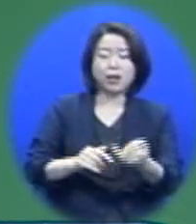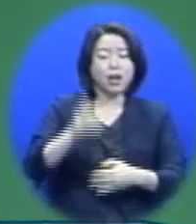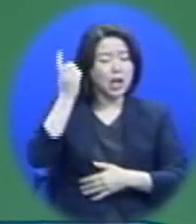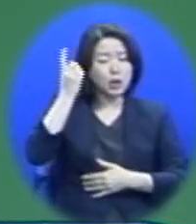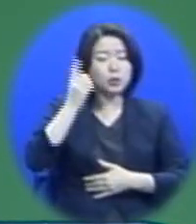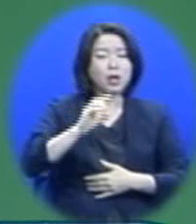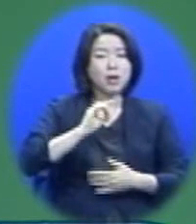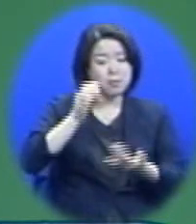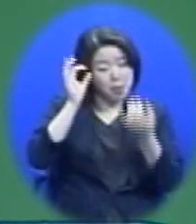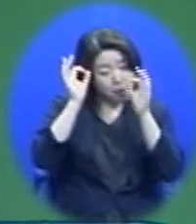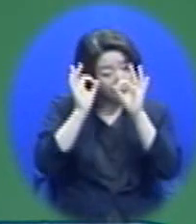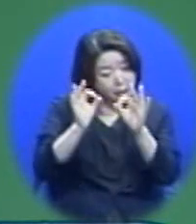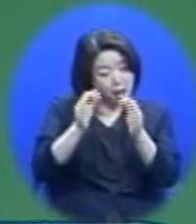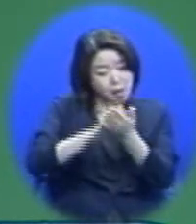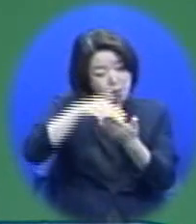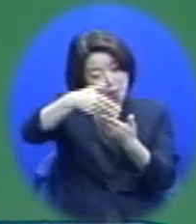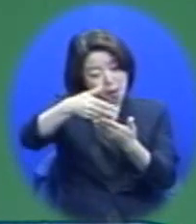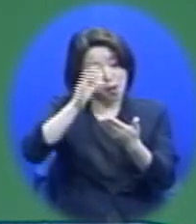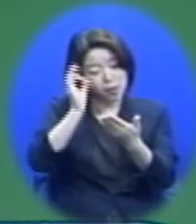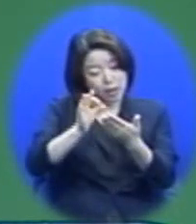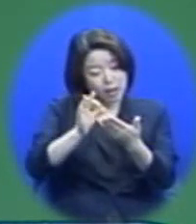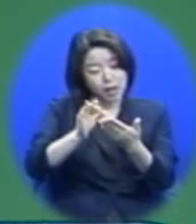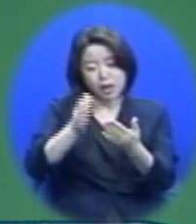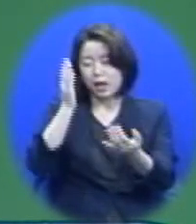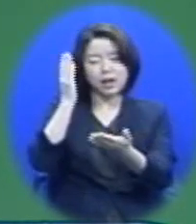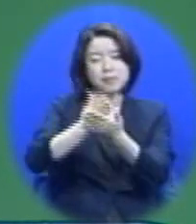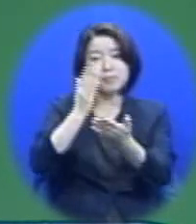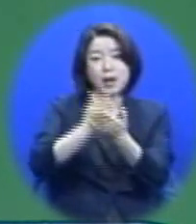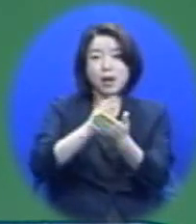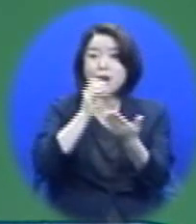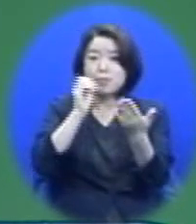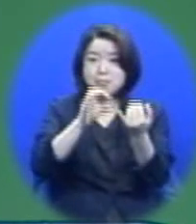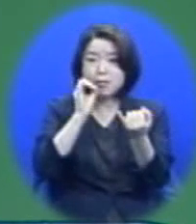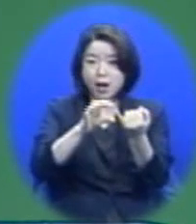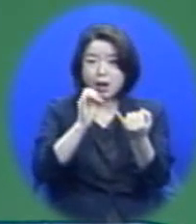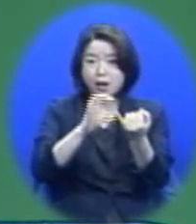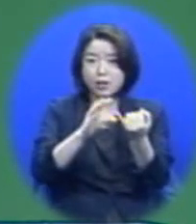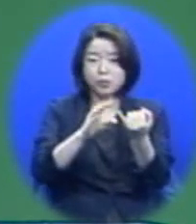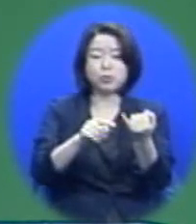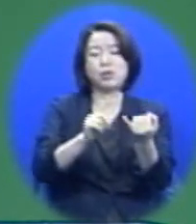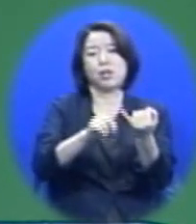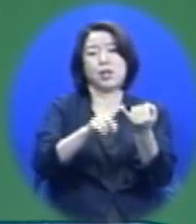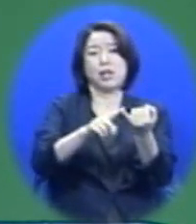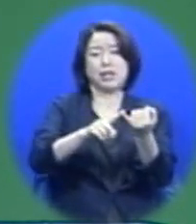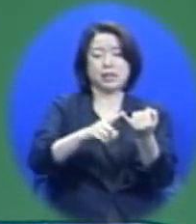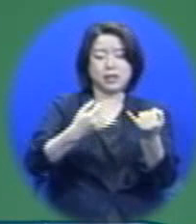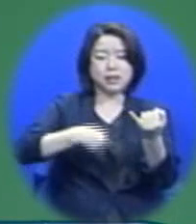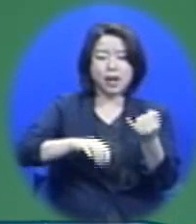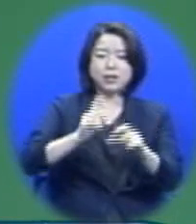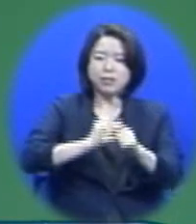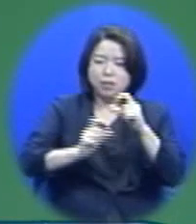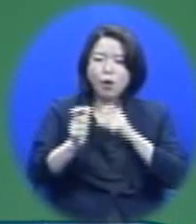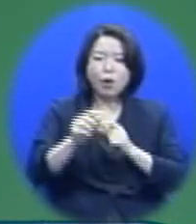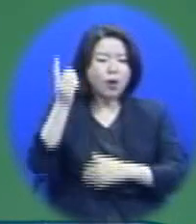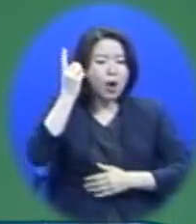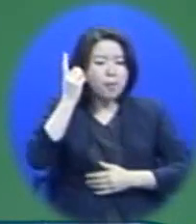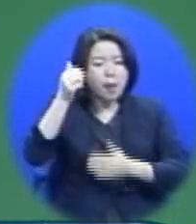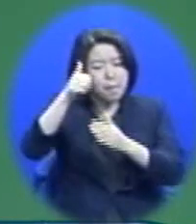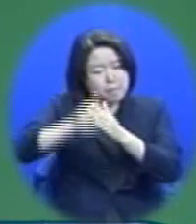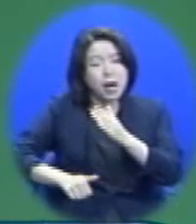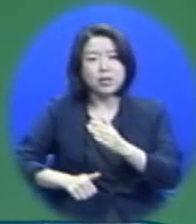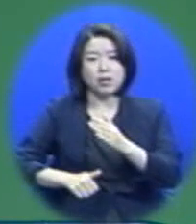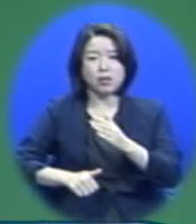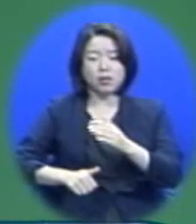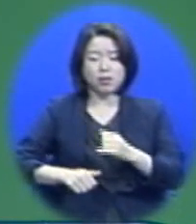휴대폰만 들여다보고 살지 말라고 그렇게 권해도 딸은 점점 휴대폰에 빠져드는 겁니다. 하루는